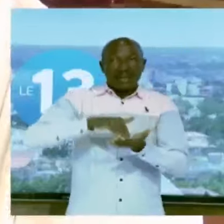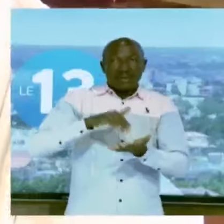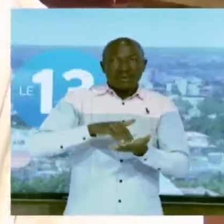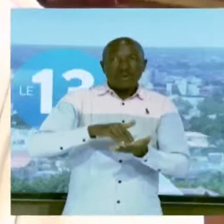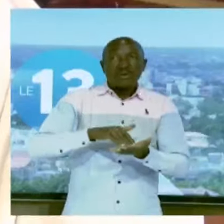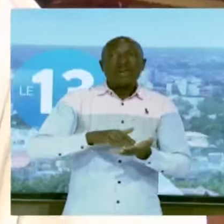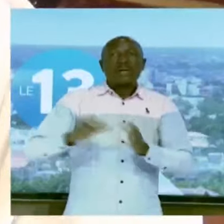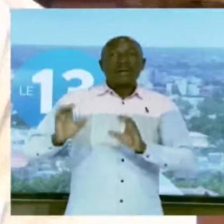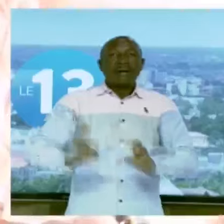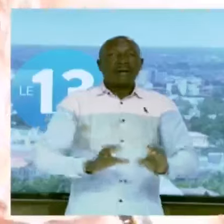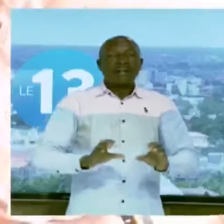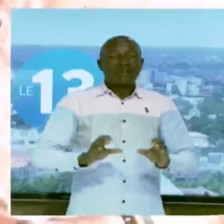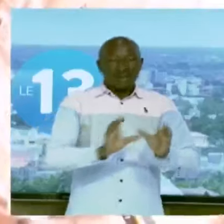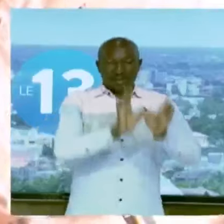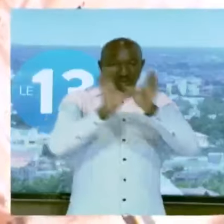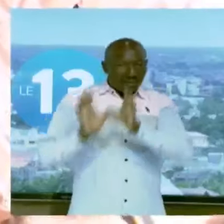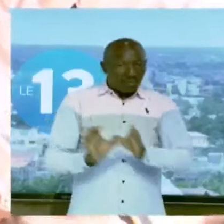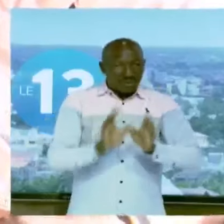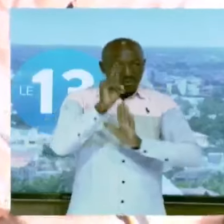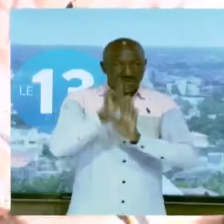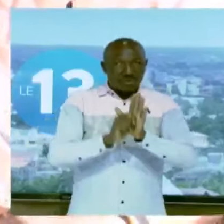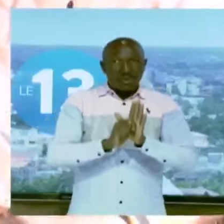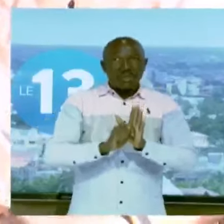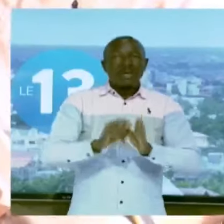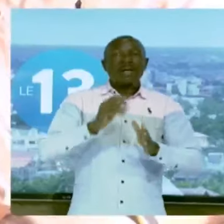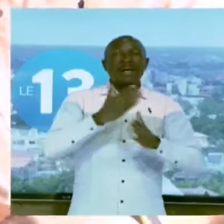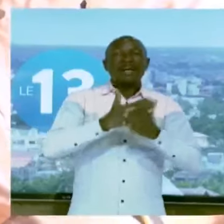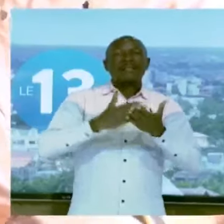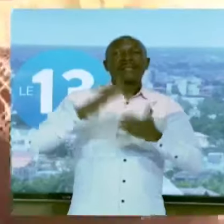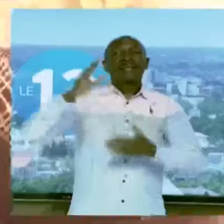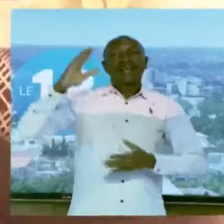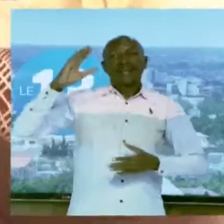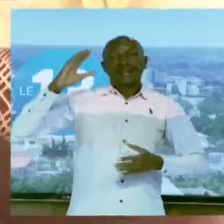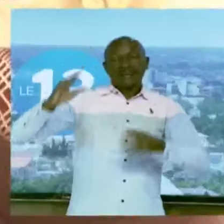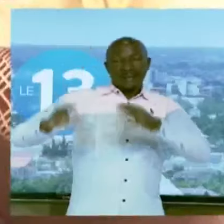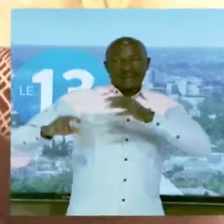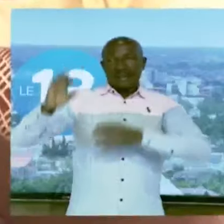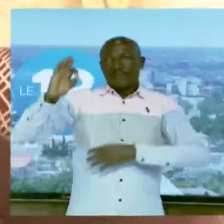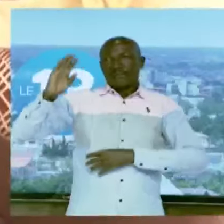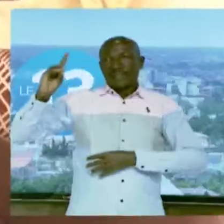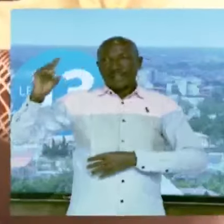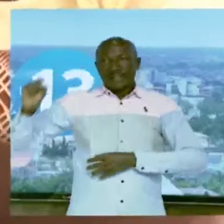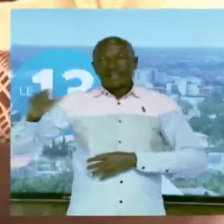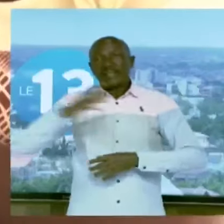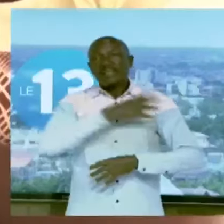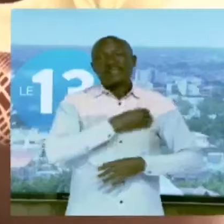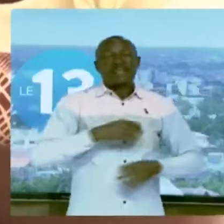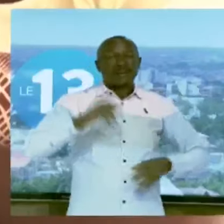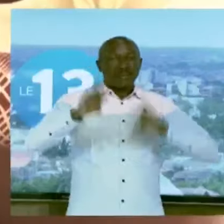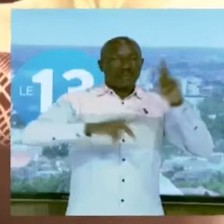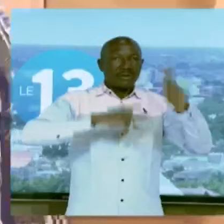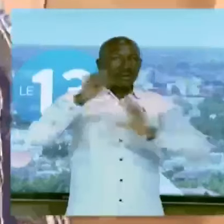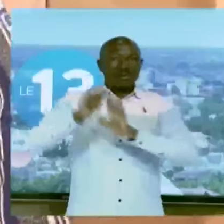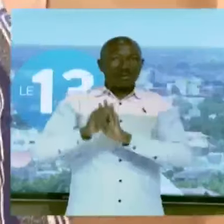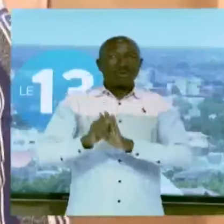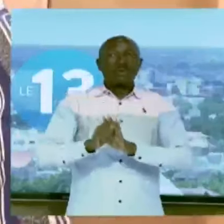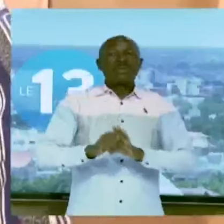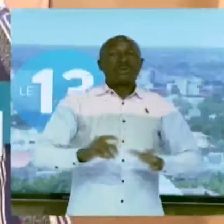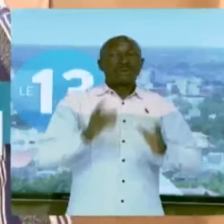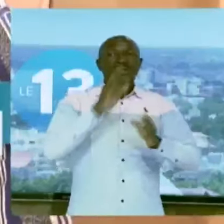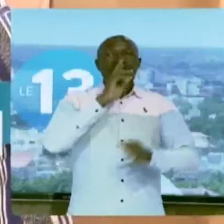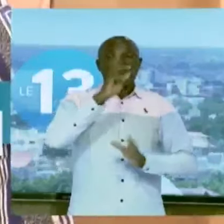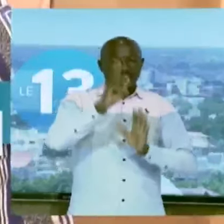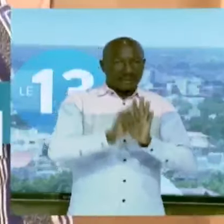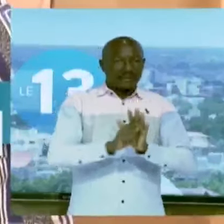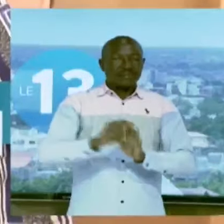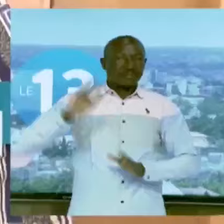faire de la collaboration entre les forces intérieures et les populations une réalité. Le désormais psychologue